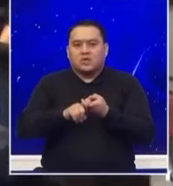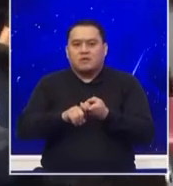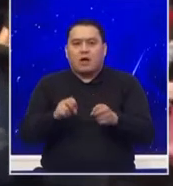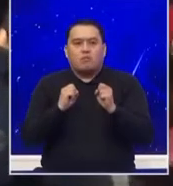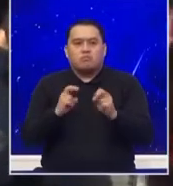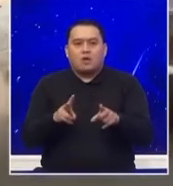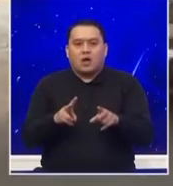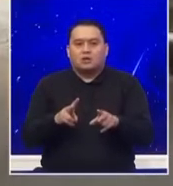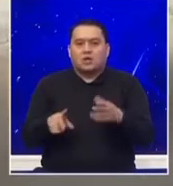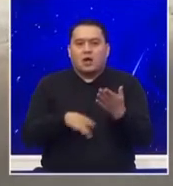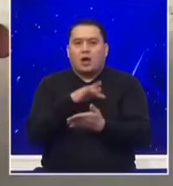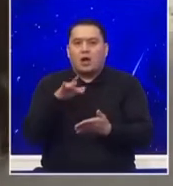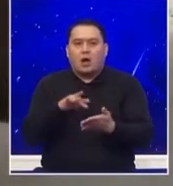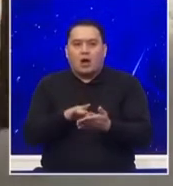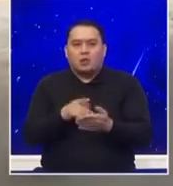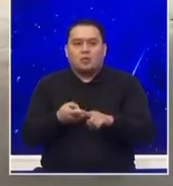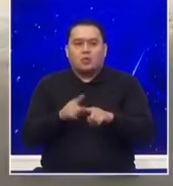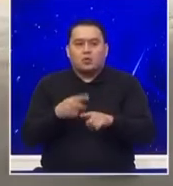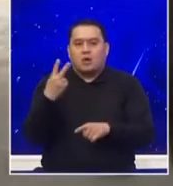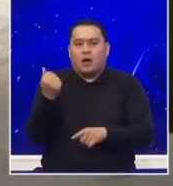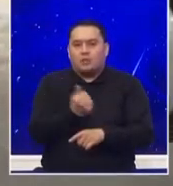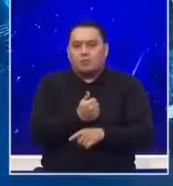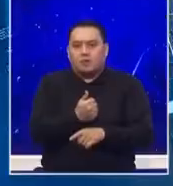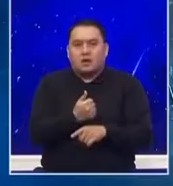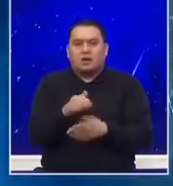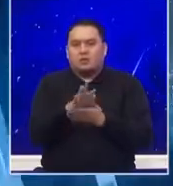аймаққа енген шаһардағы бұл шектеулер 2 аптаға